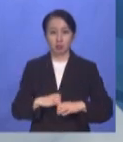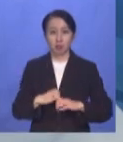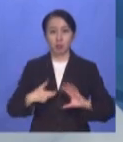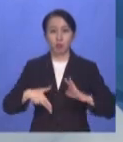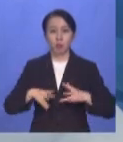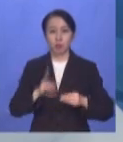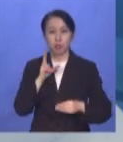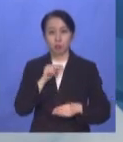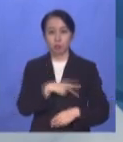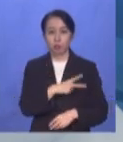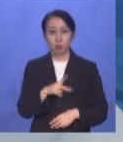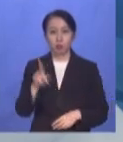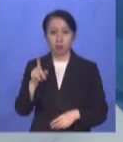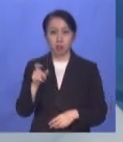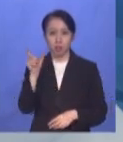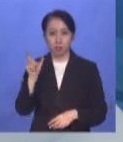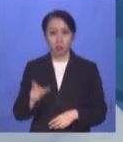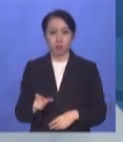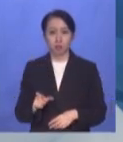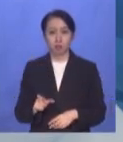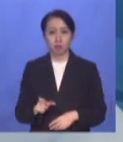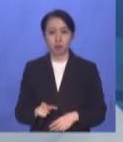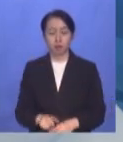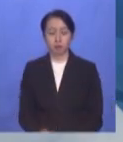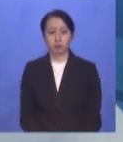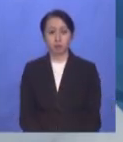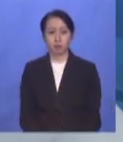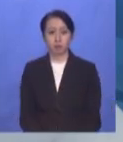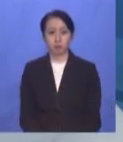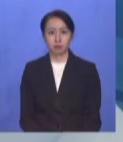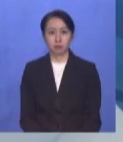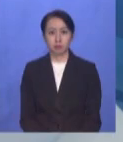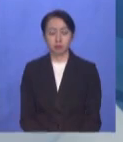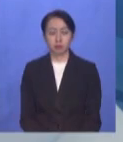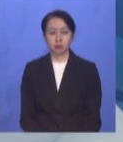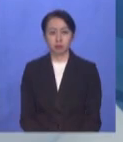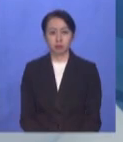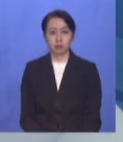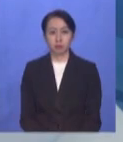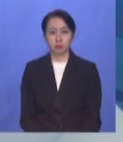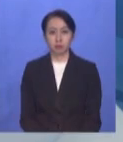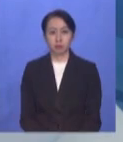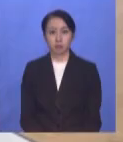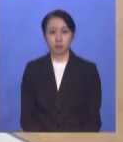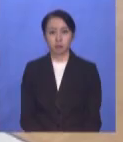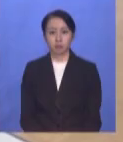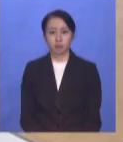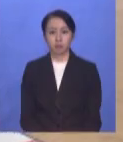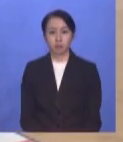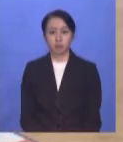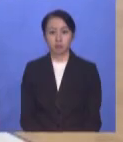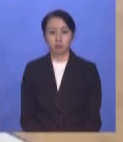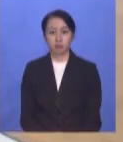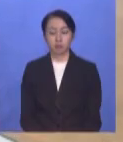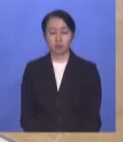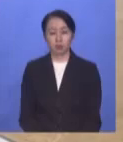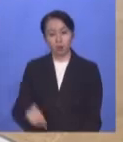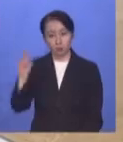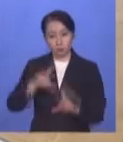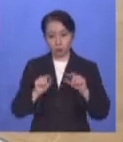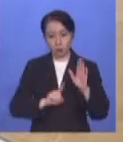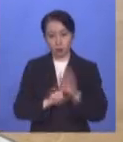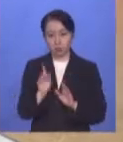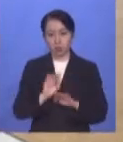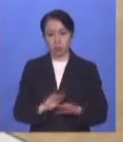50 команд общей численностью около 100 человек. Тему продолжит наш корреспондент. У школьников